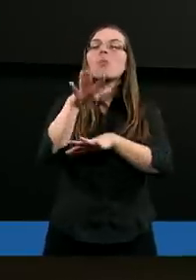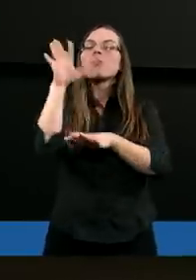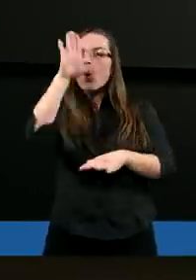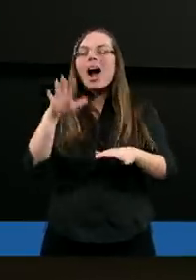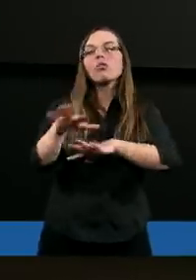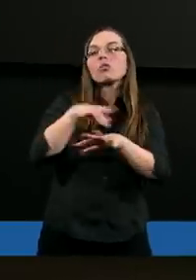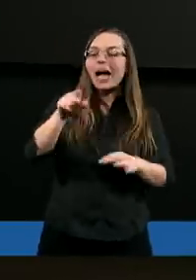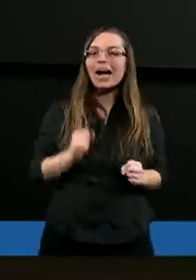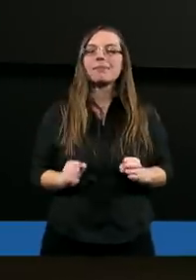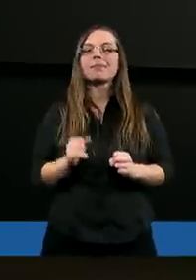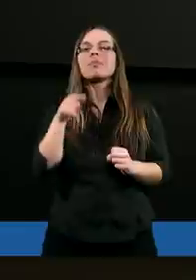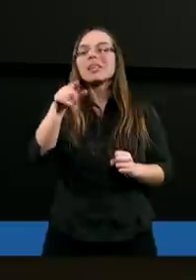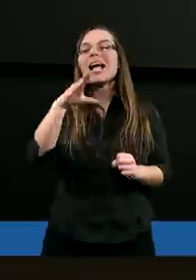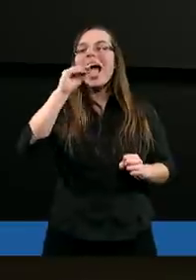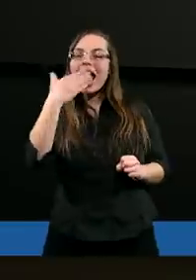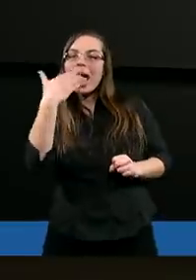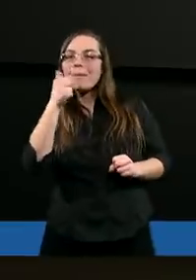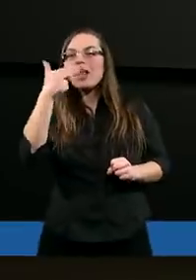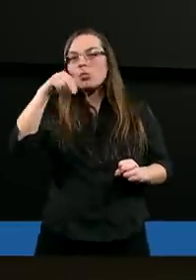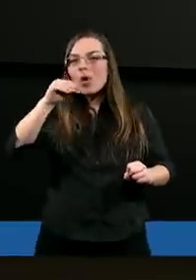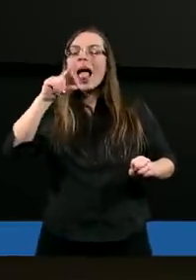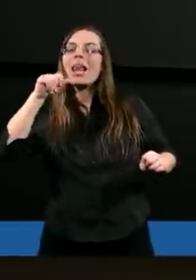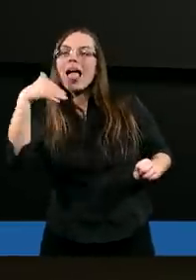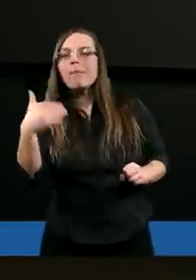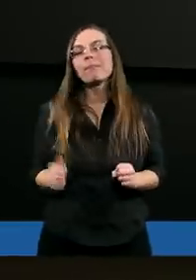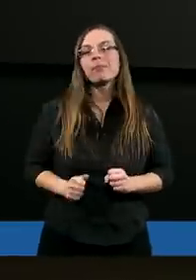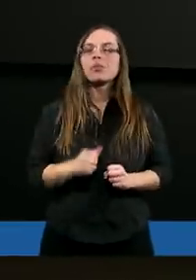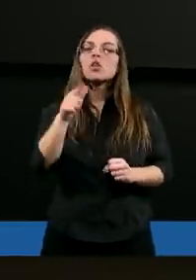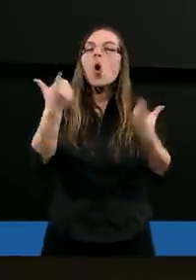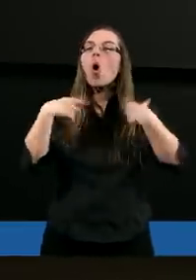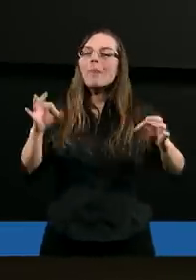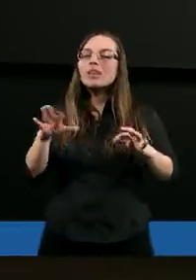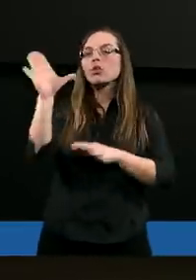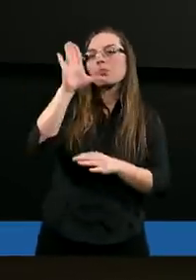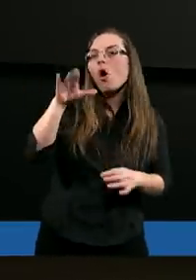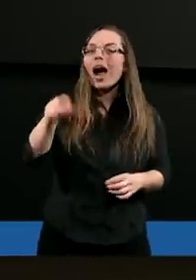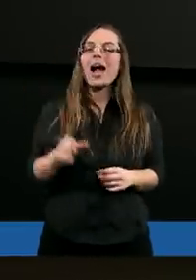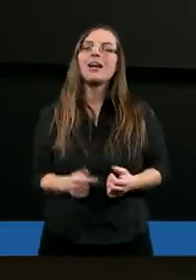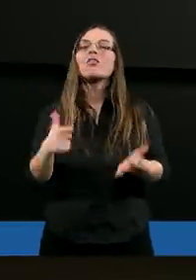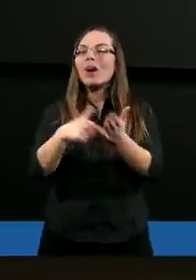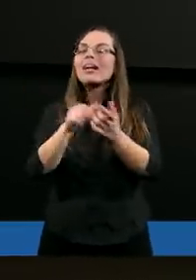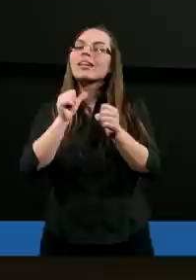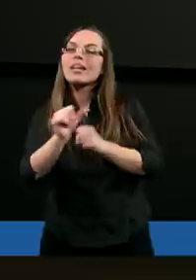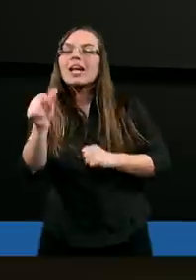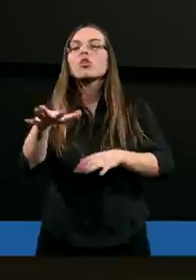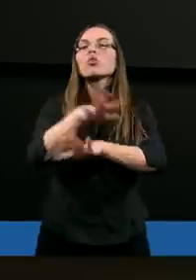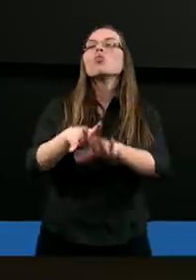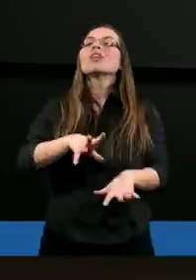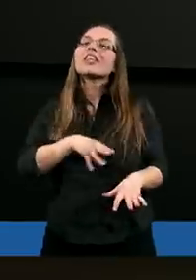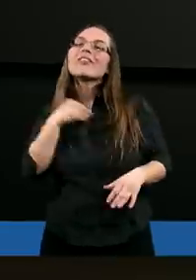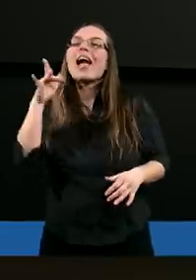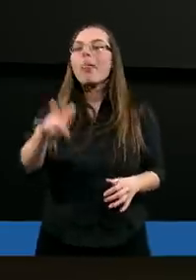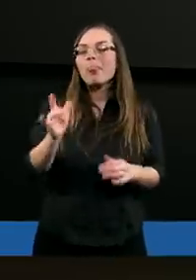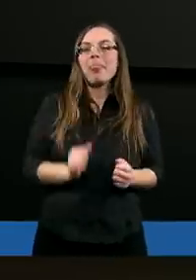teraz natomiast tym Emanuelem, czyli ten, który, tą obecnością Boga pośród nas jest właśnie Duch Święty.